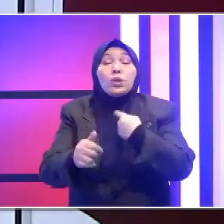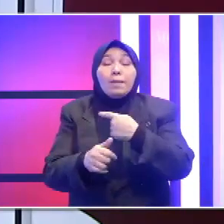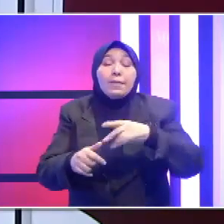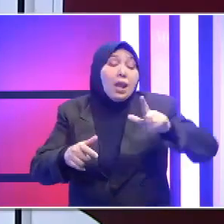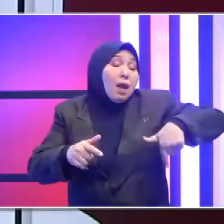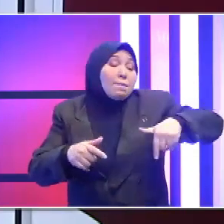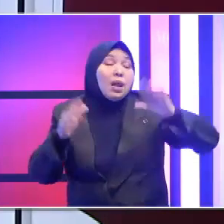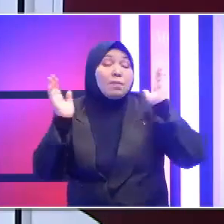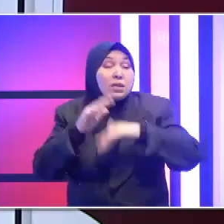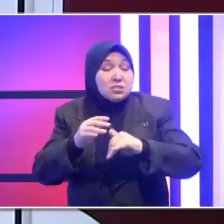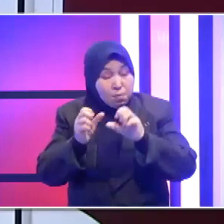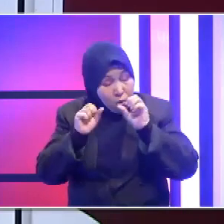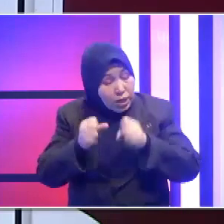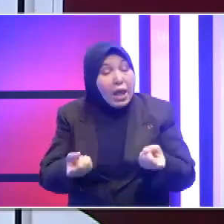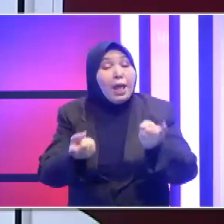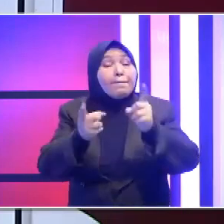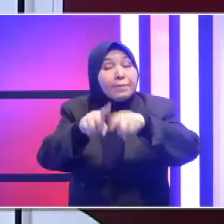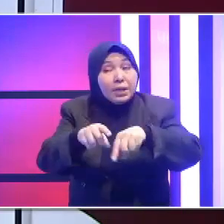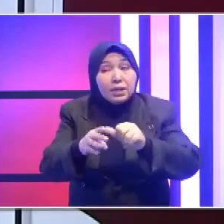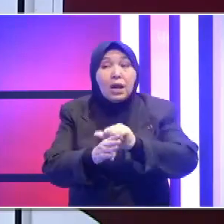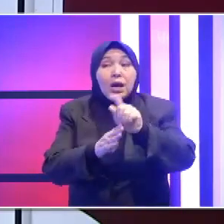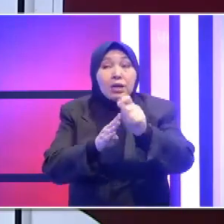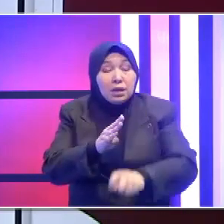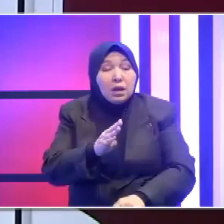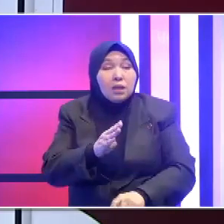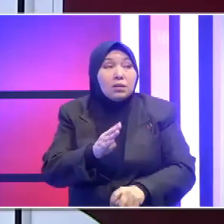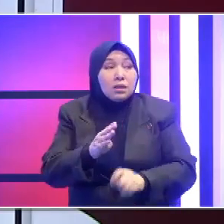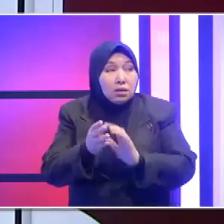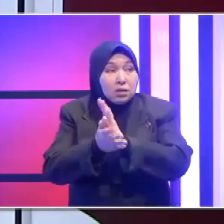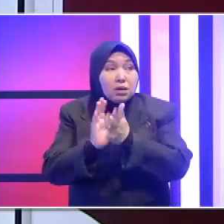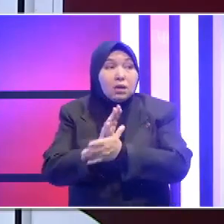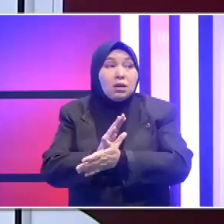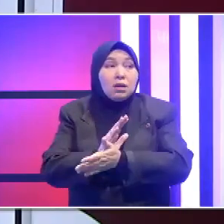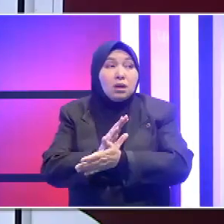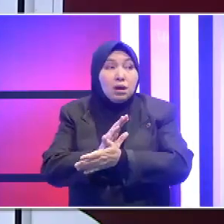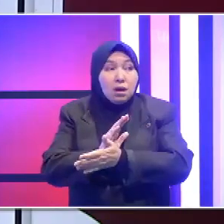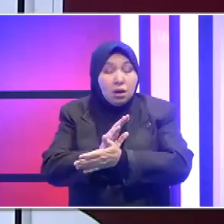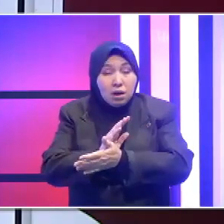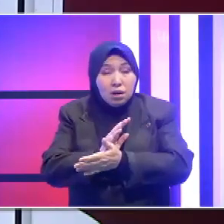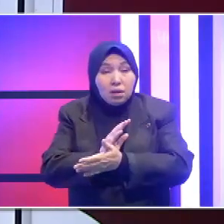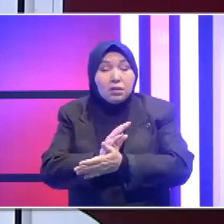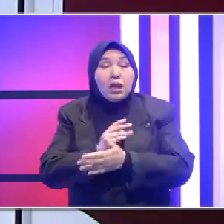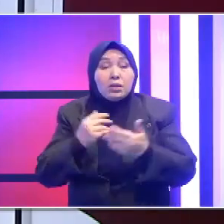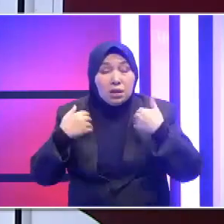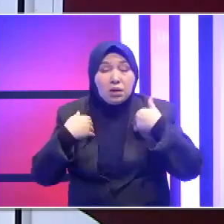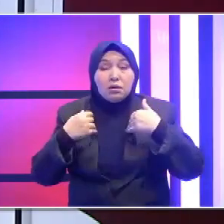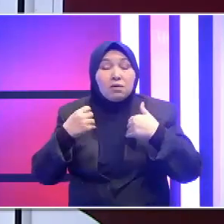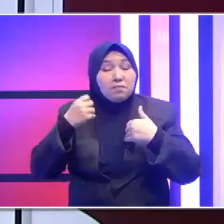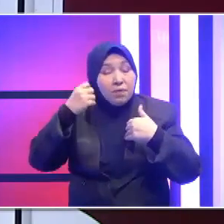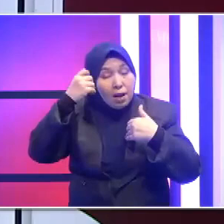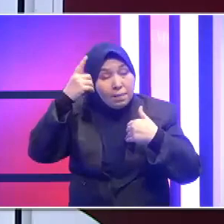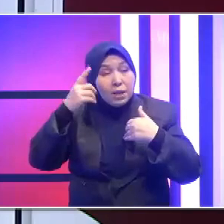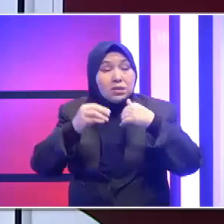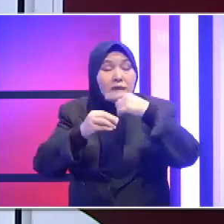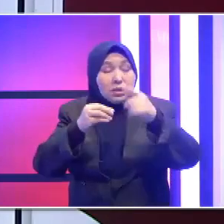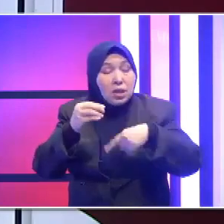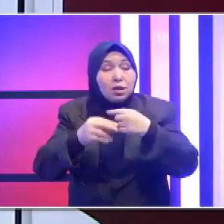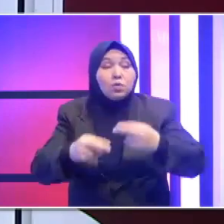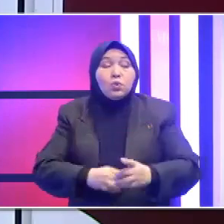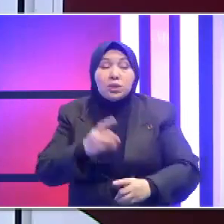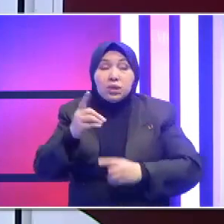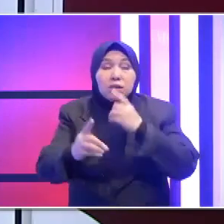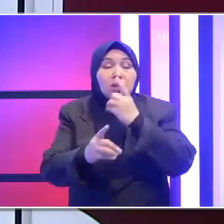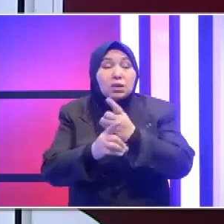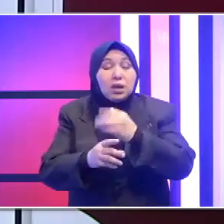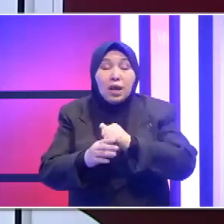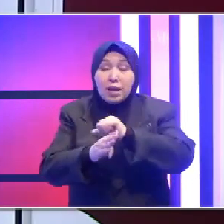yang boleh berlaku di akhirat yang menyatakan ini agar kita ada kekhawatiran tentang dunia dan akhirat ini dengan